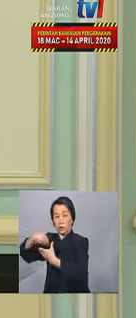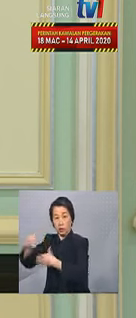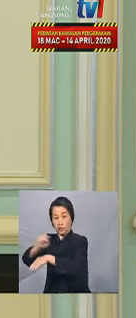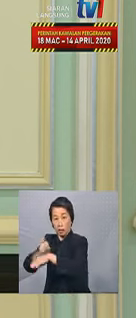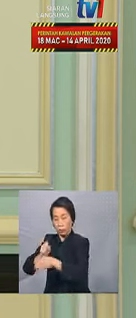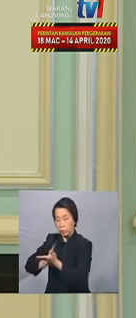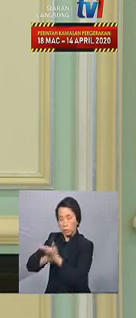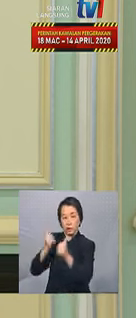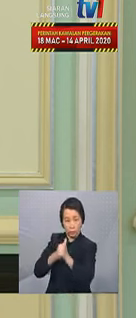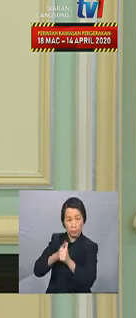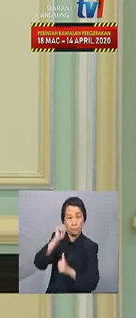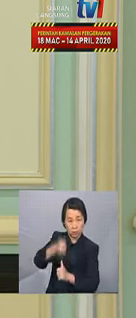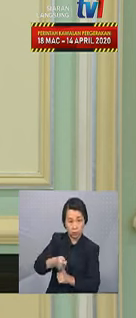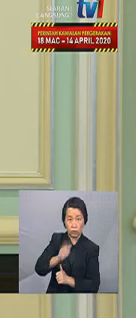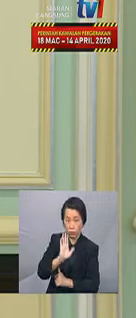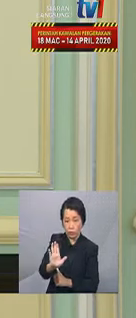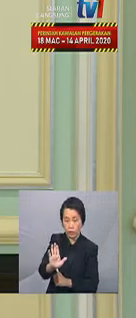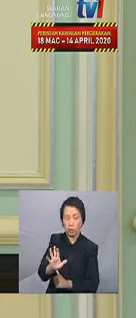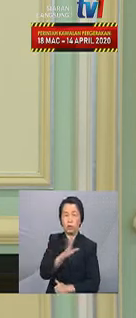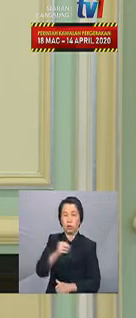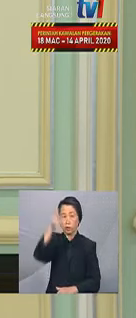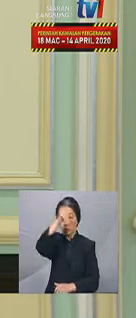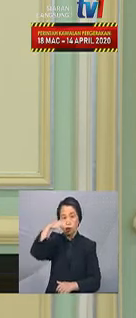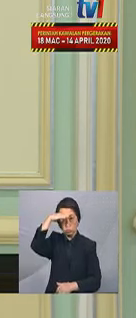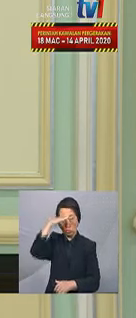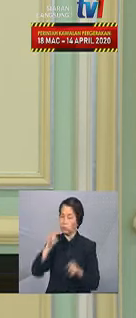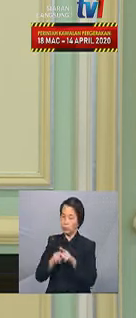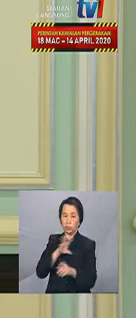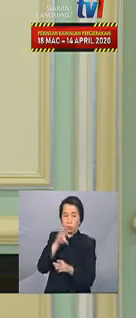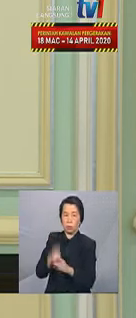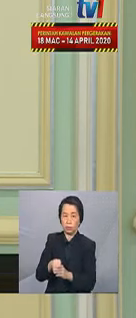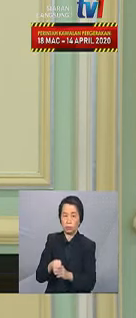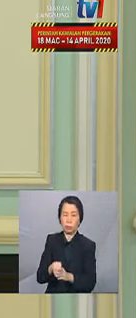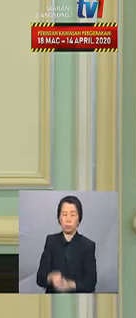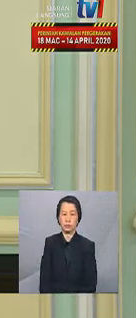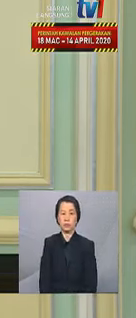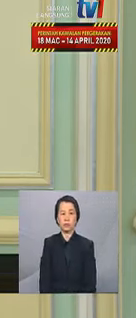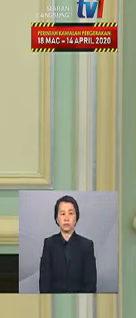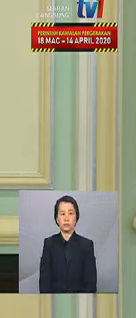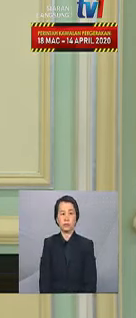Luar Singapura. Ya. Dan Kajian Johor juga terlibat. Ya.